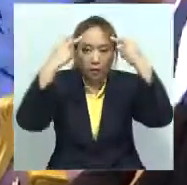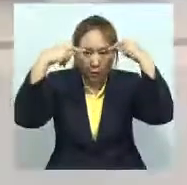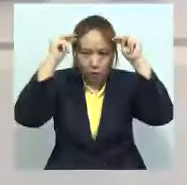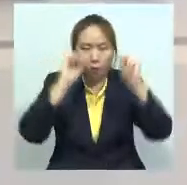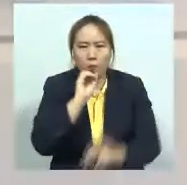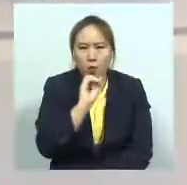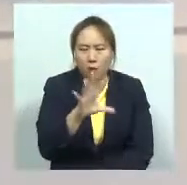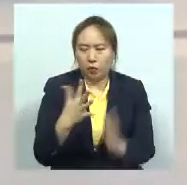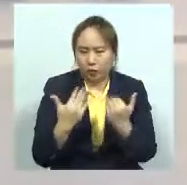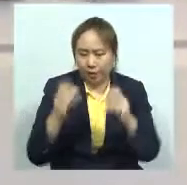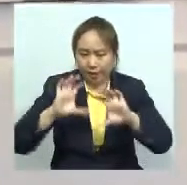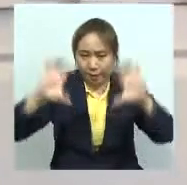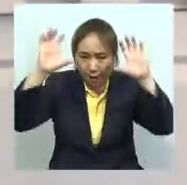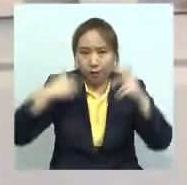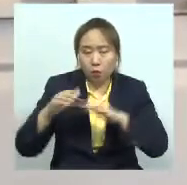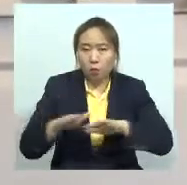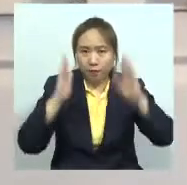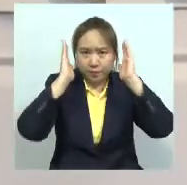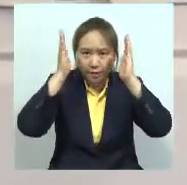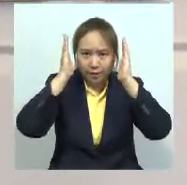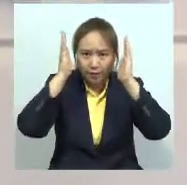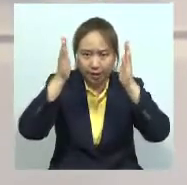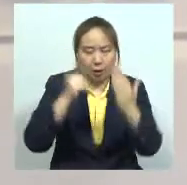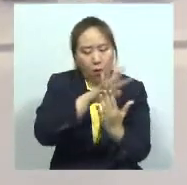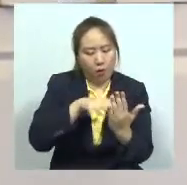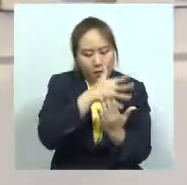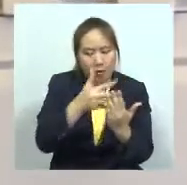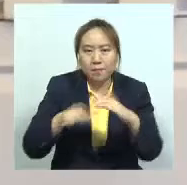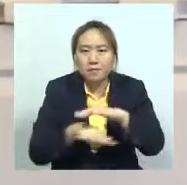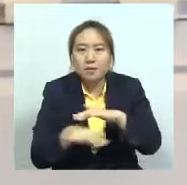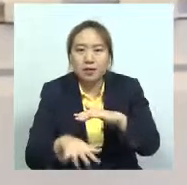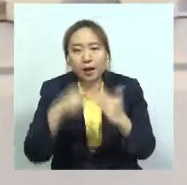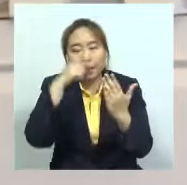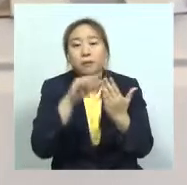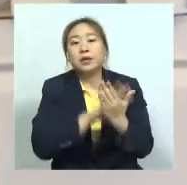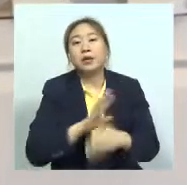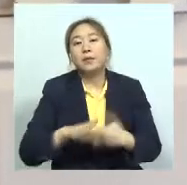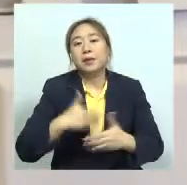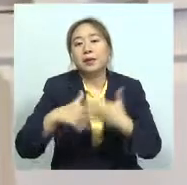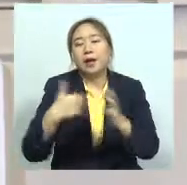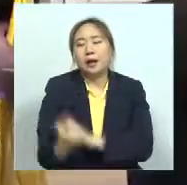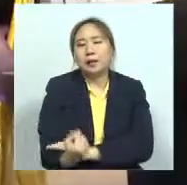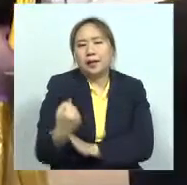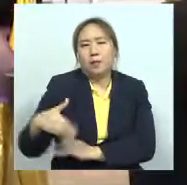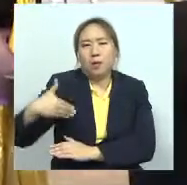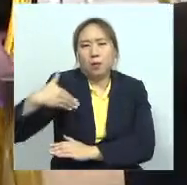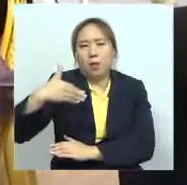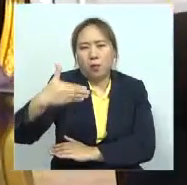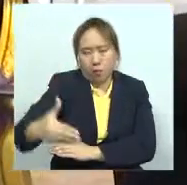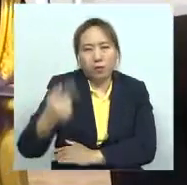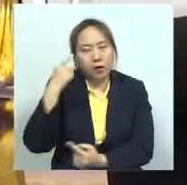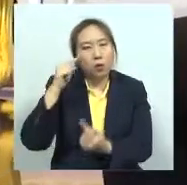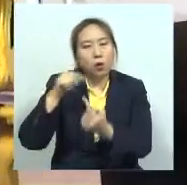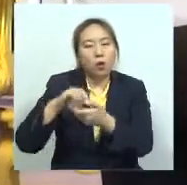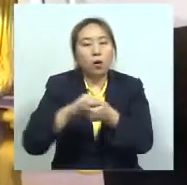นตรียังย้ำอีกนะคะว่ารัฐบาลมีความตั้งใจที่จะวางรากฐานการพัฒนาประเทศให้เข้มแข็งในอนาคตโดย